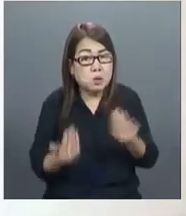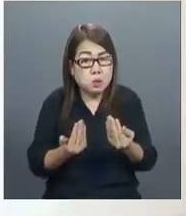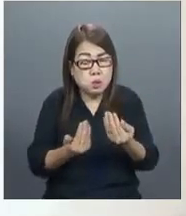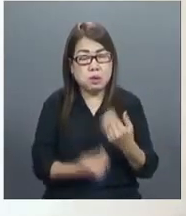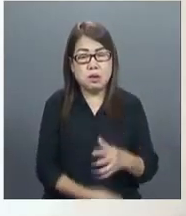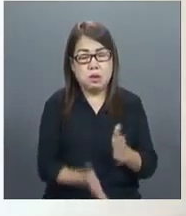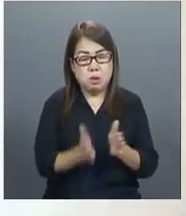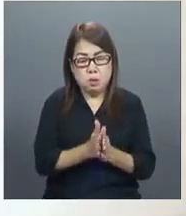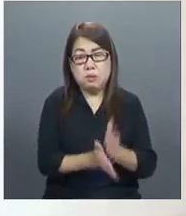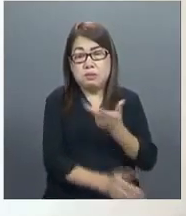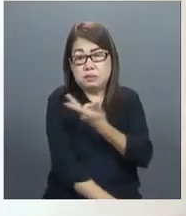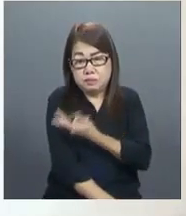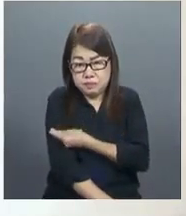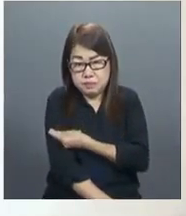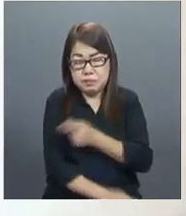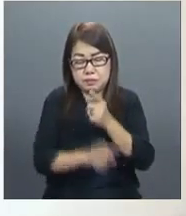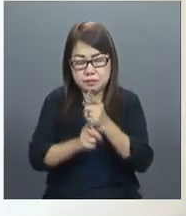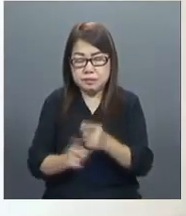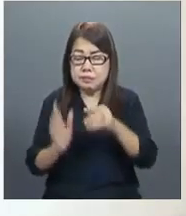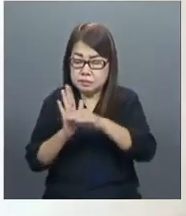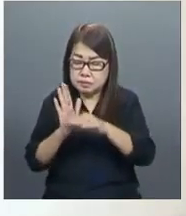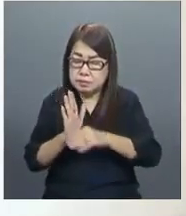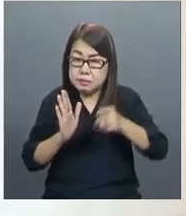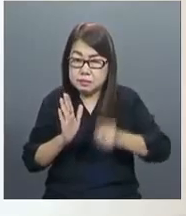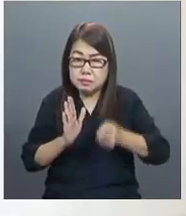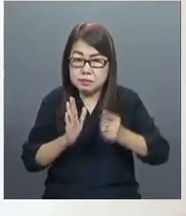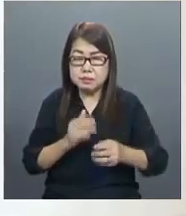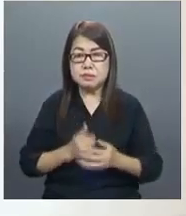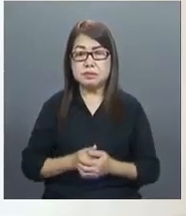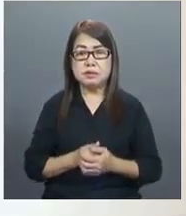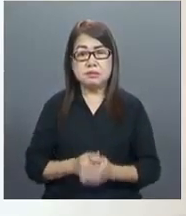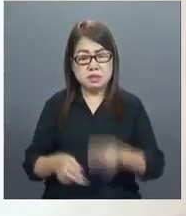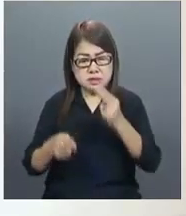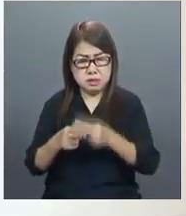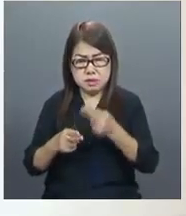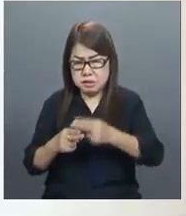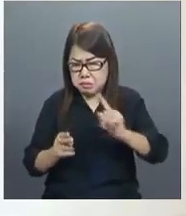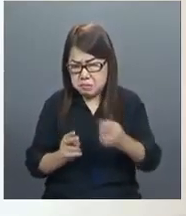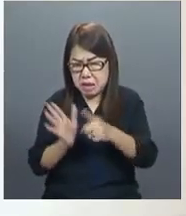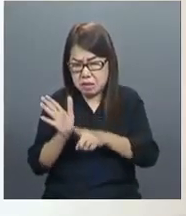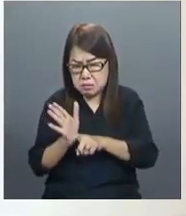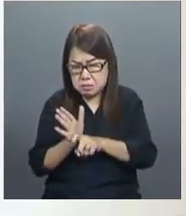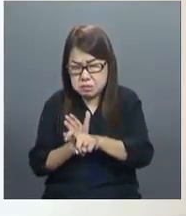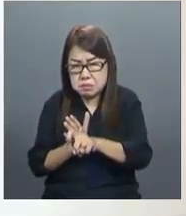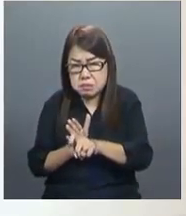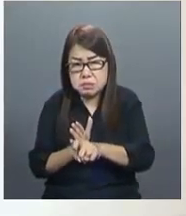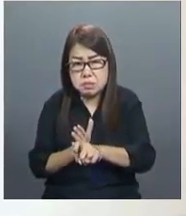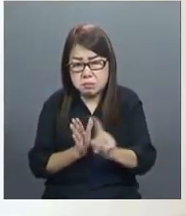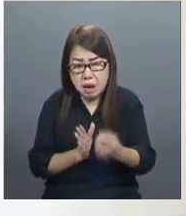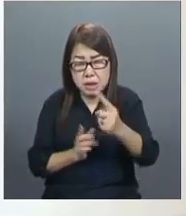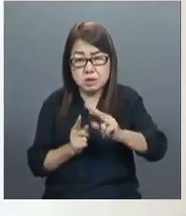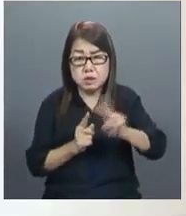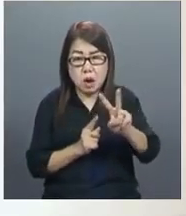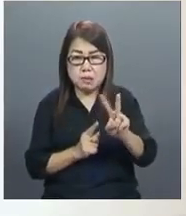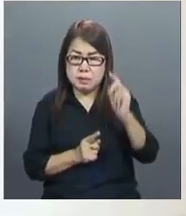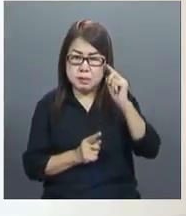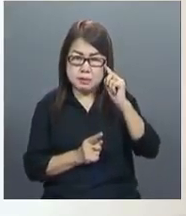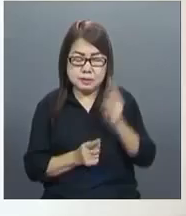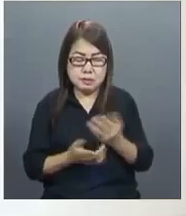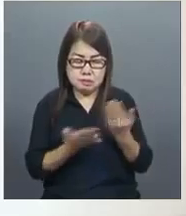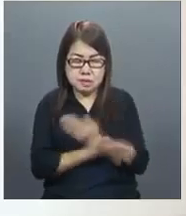ามกำหนดการเดิมนะครับส่วนสายพันธุ์ที่2เราเปลี่ยนมาเป็นชนิดฉีดแทนแล้วก็จะฉีดต